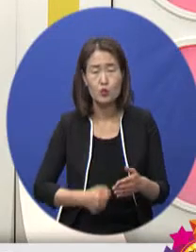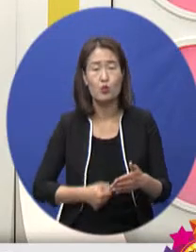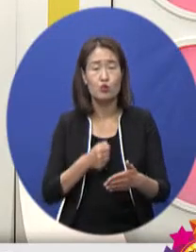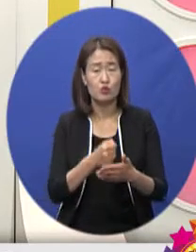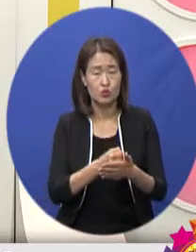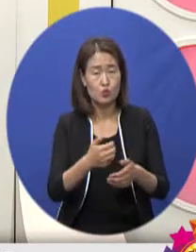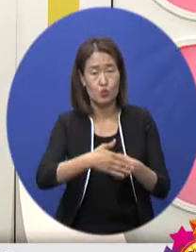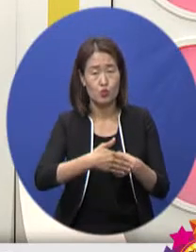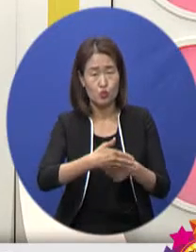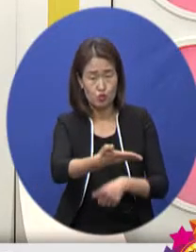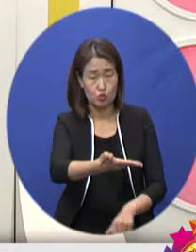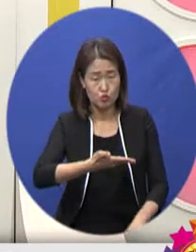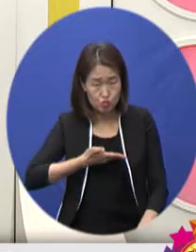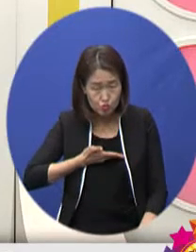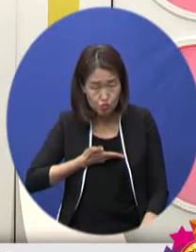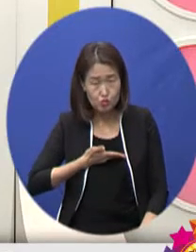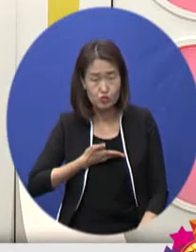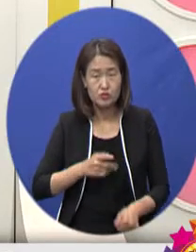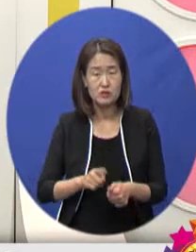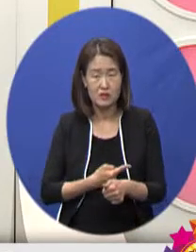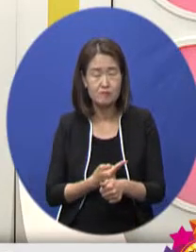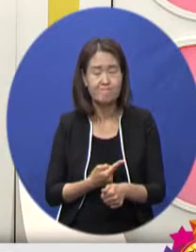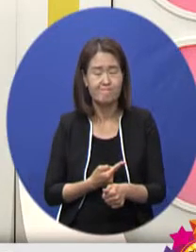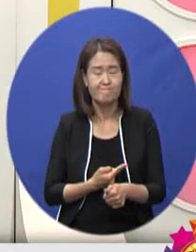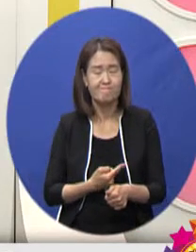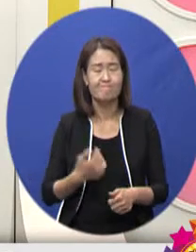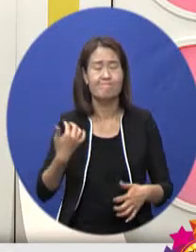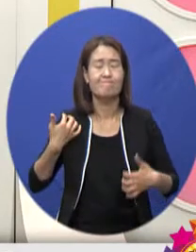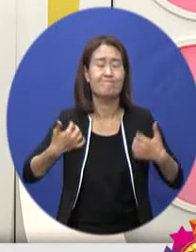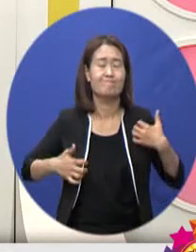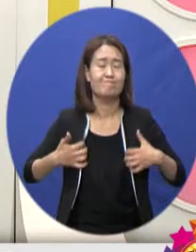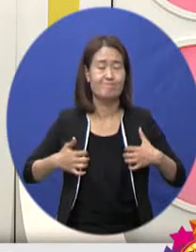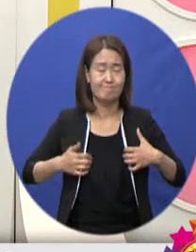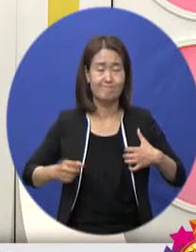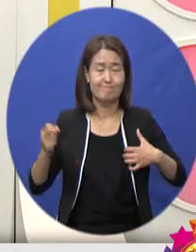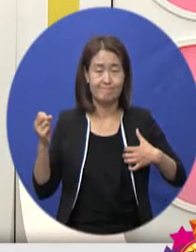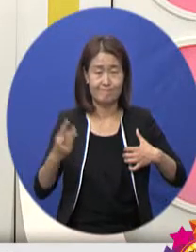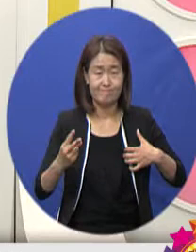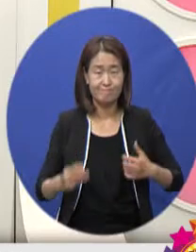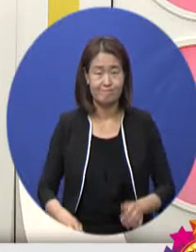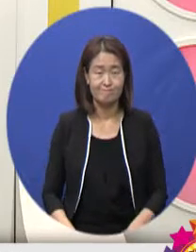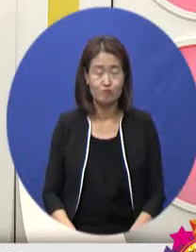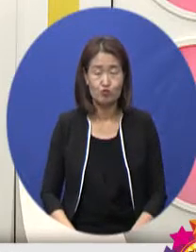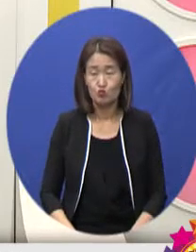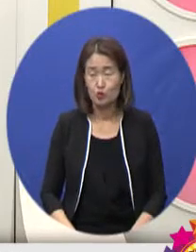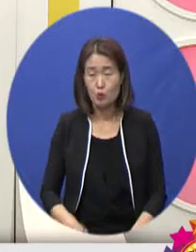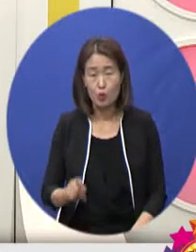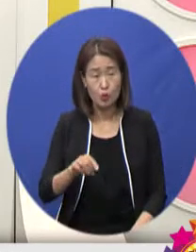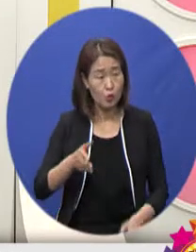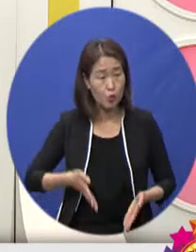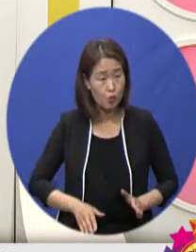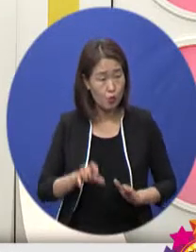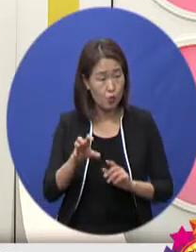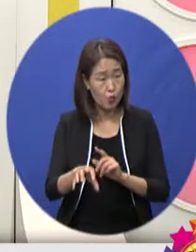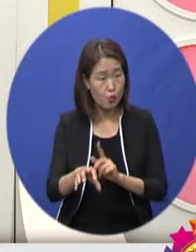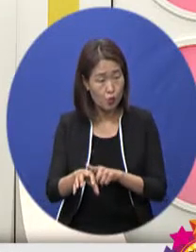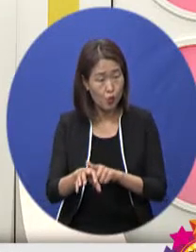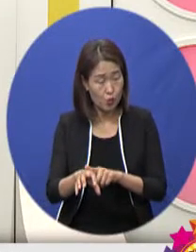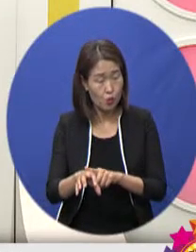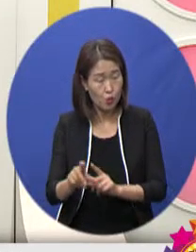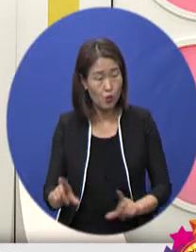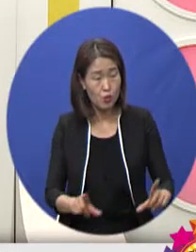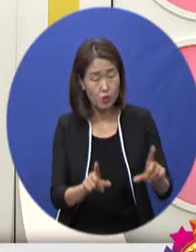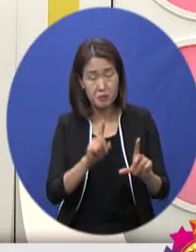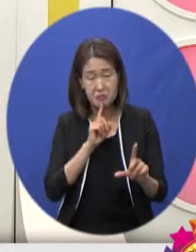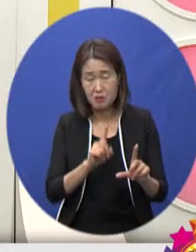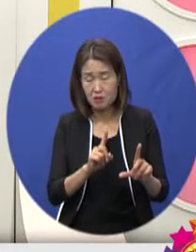주셨고 정말 살기가 좀 좋은 것 같았고 또 다시 정태지면 우리 고향에 산다는 길에 희망만 걸어봤는데 네. 이제 저하고 산다는